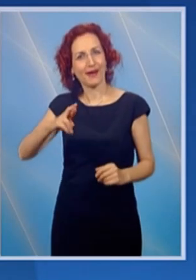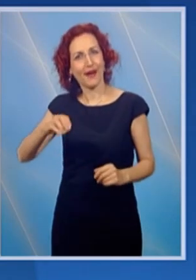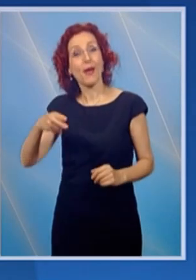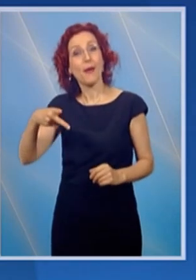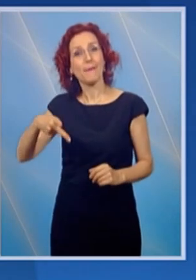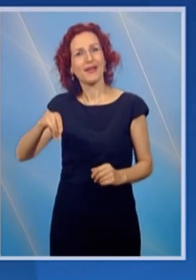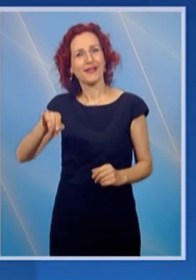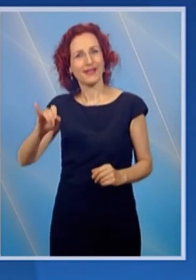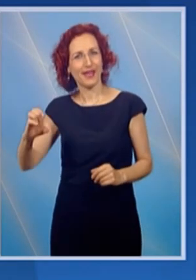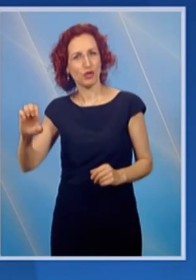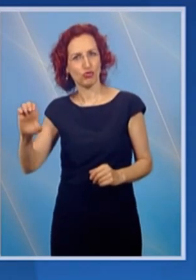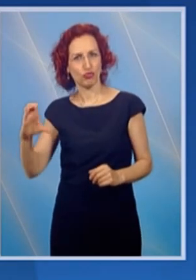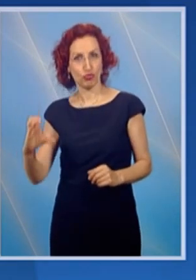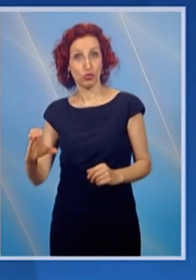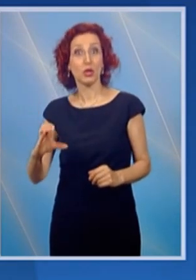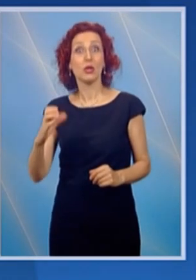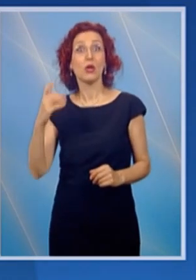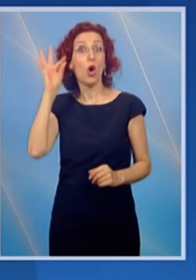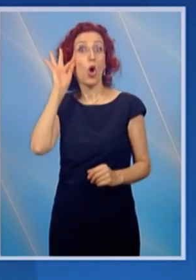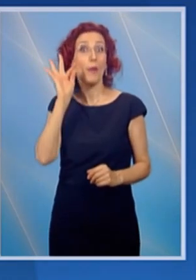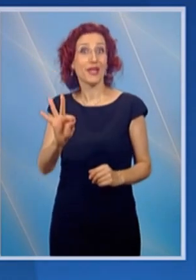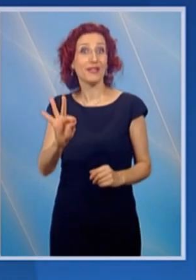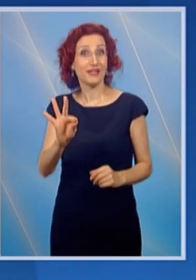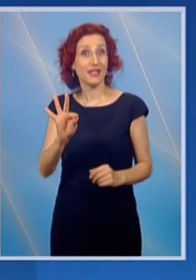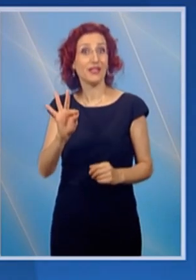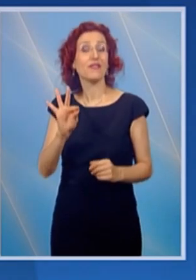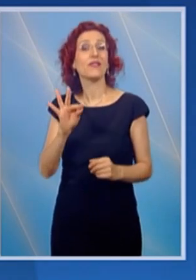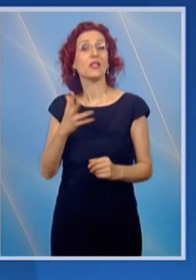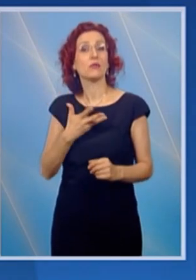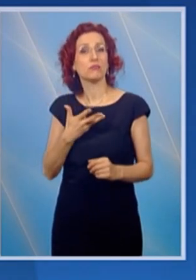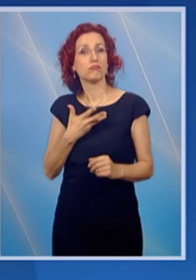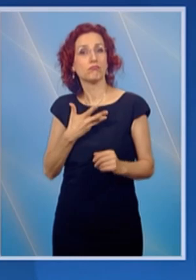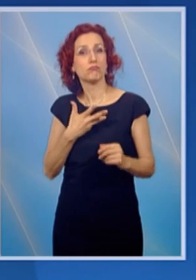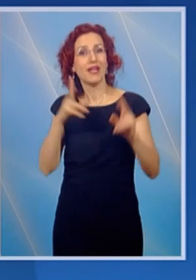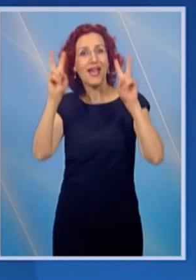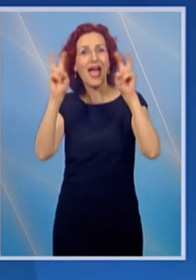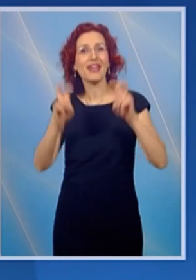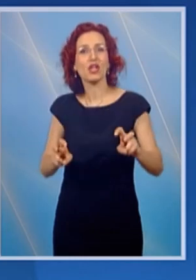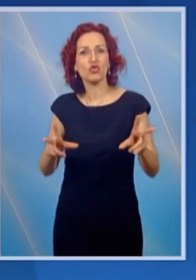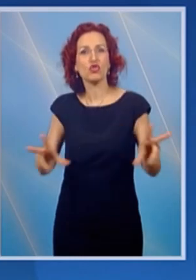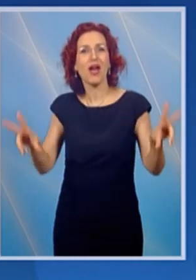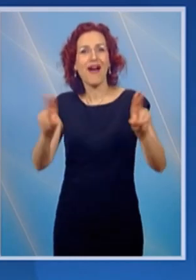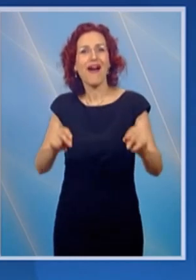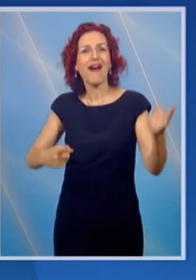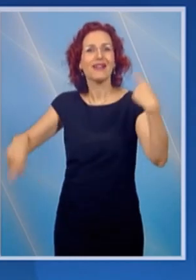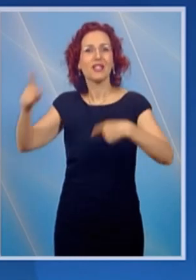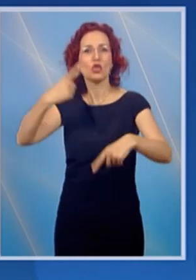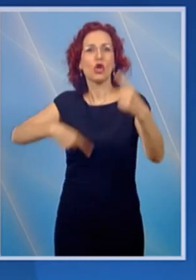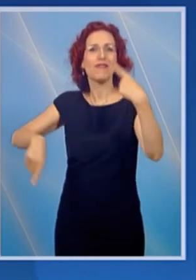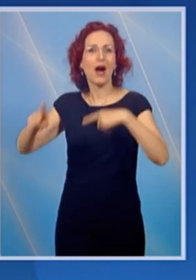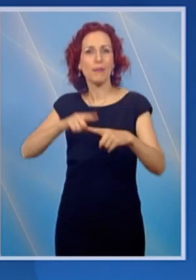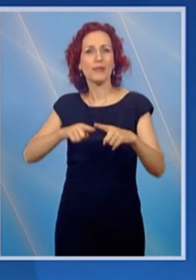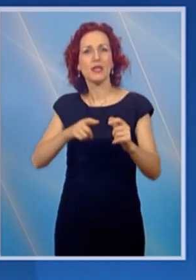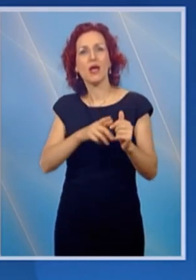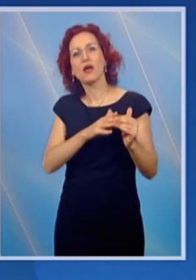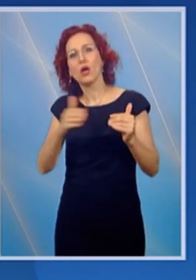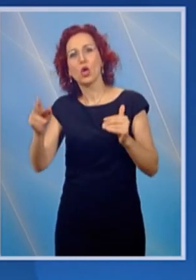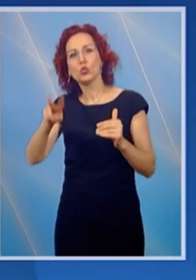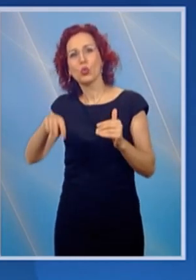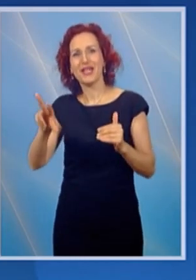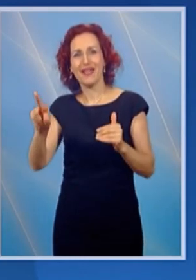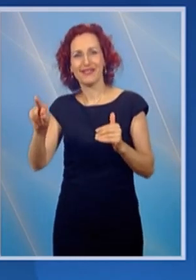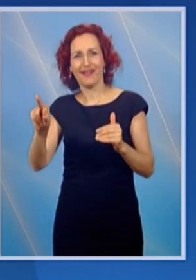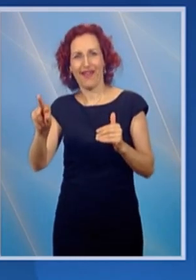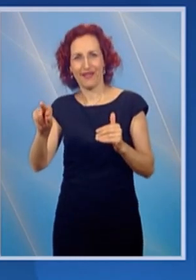PNRR-PNIEC al fine di garantire il raggiungimento degli obiettivi relativi all'energia rinnovabile da produrre entro il 2030. Il deputato